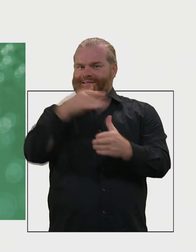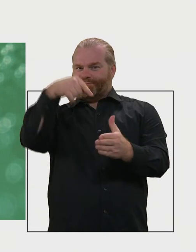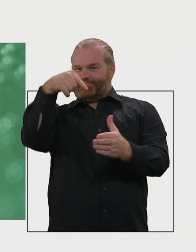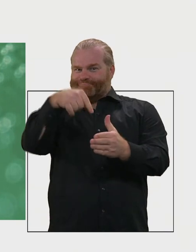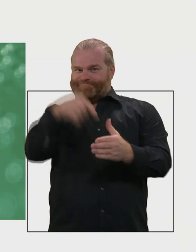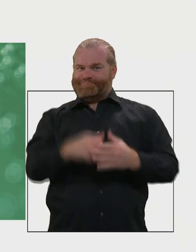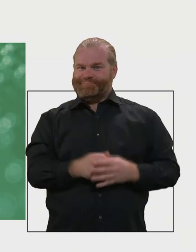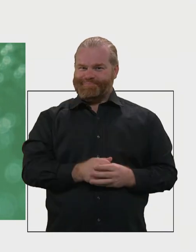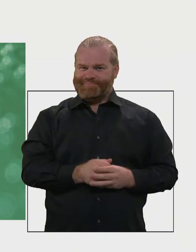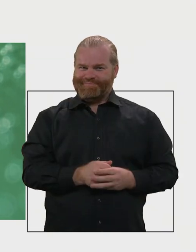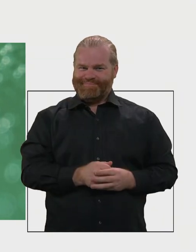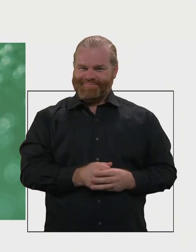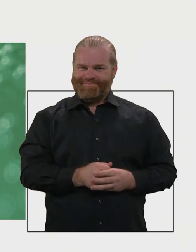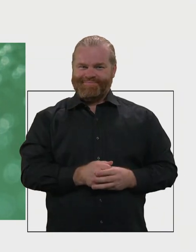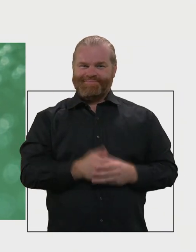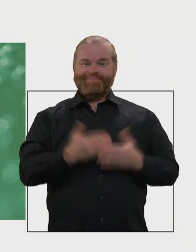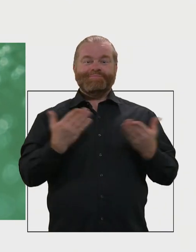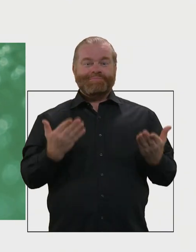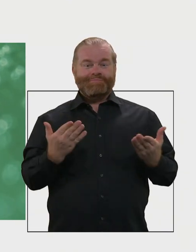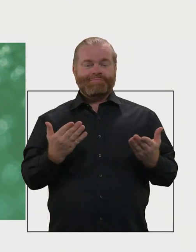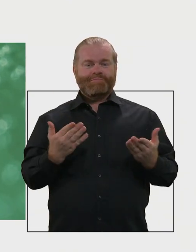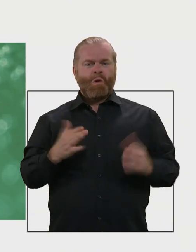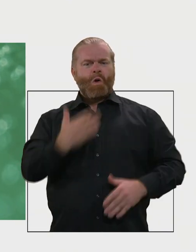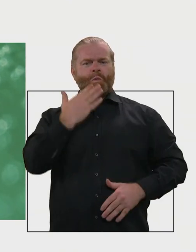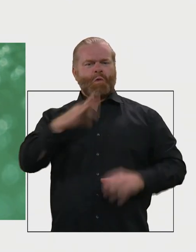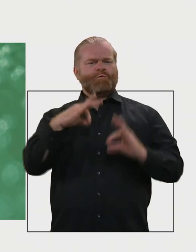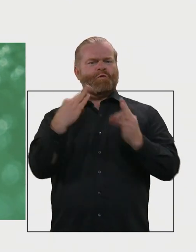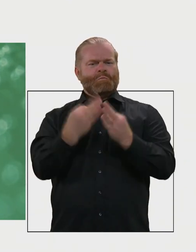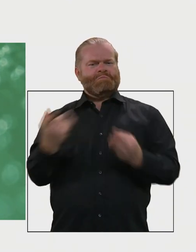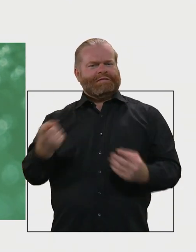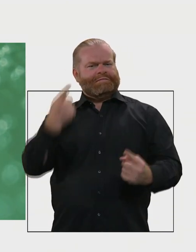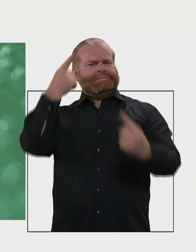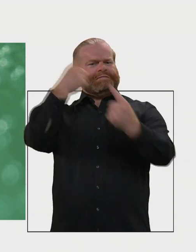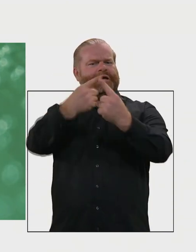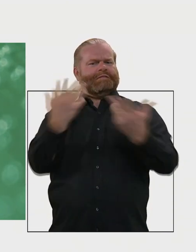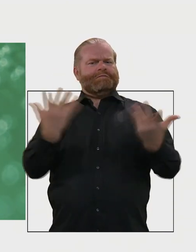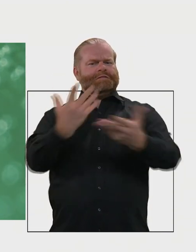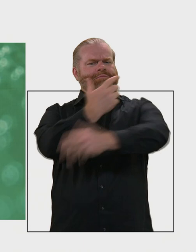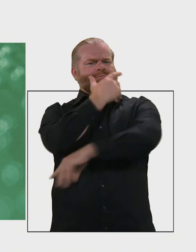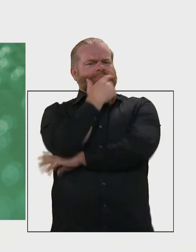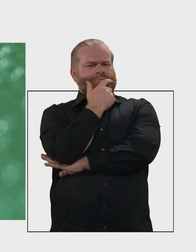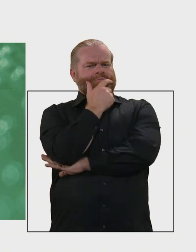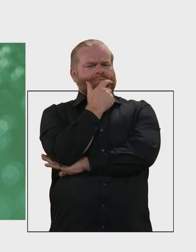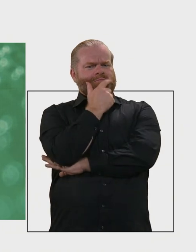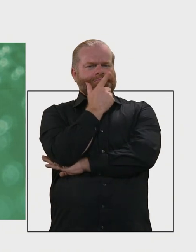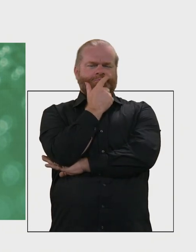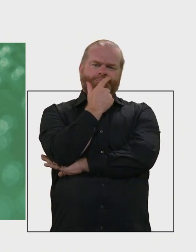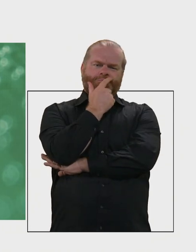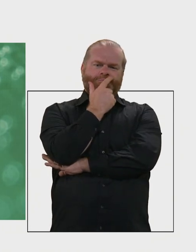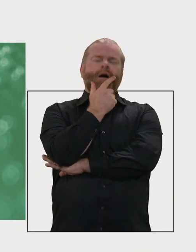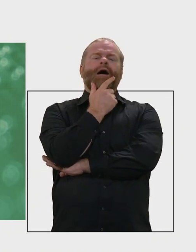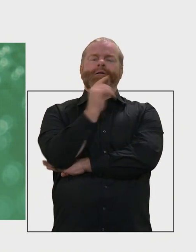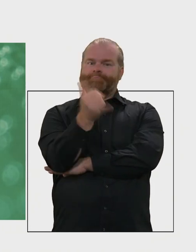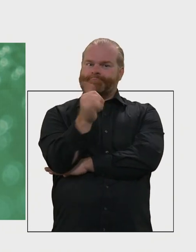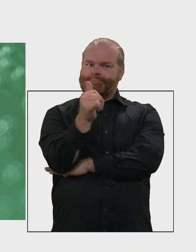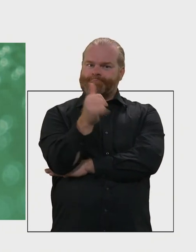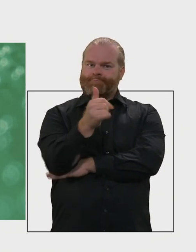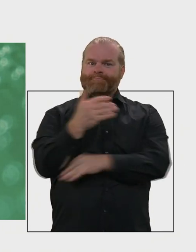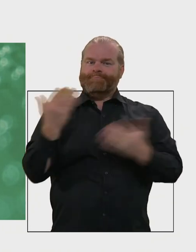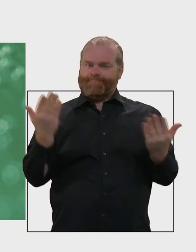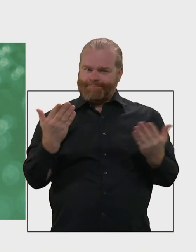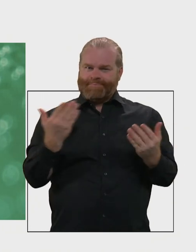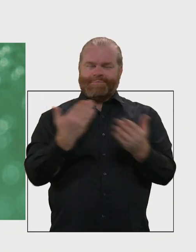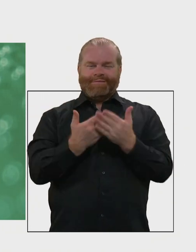Humboldt-Forum eigentlich? Hier geht es um die Zusammenarbeit mit der Fokusgruppe und natürlich dem Inklusionskonzept des Humboldt-Forums, also heute